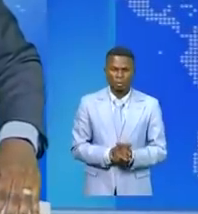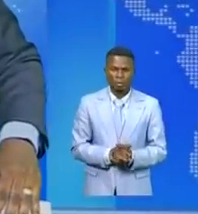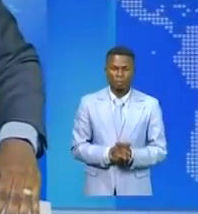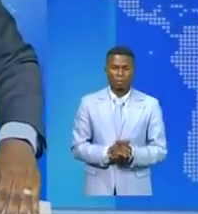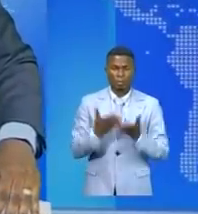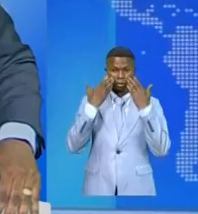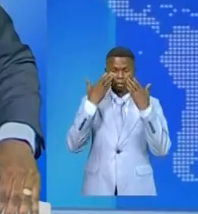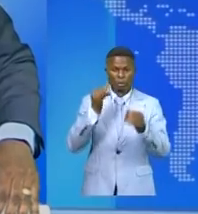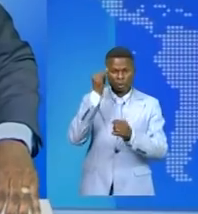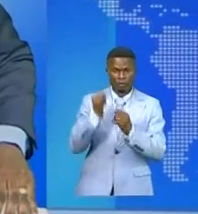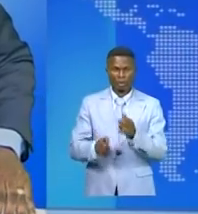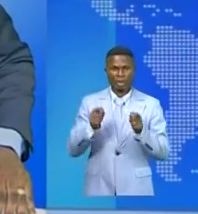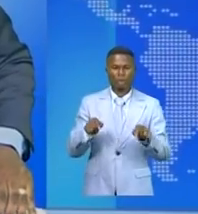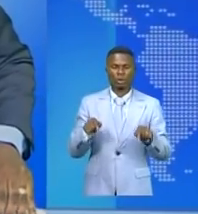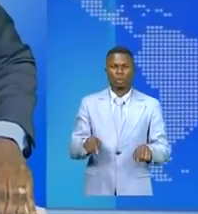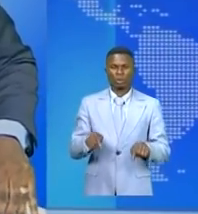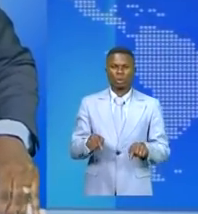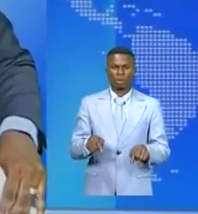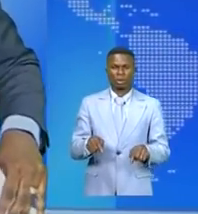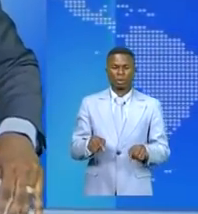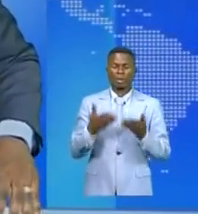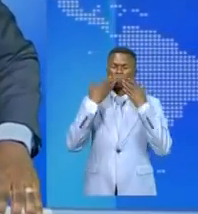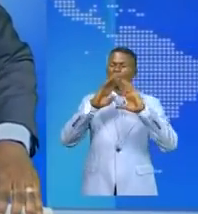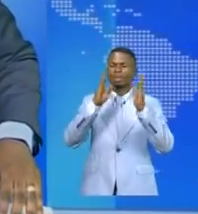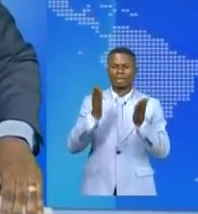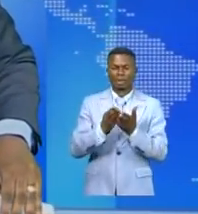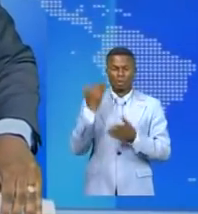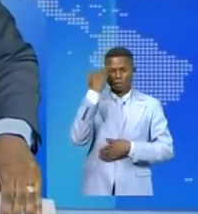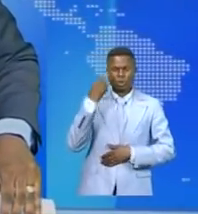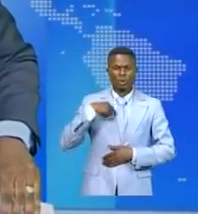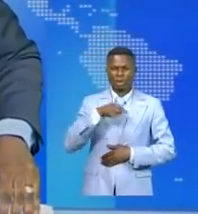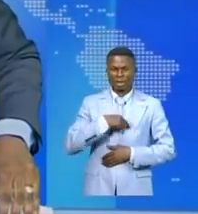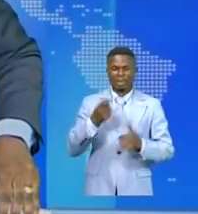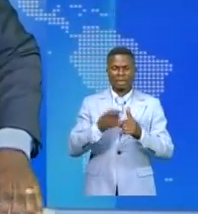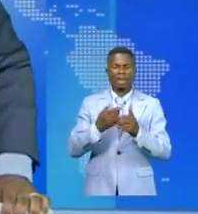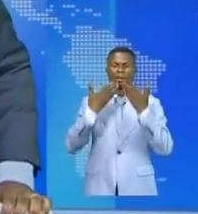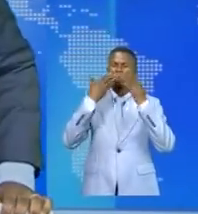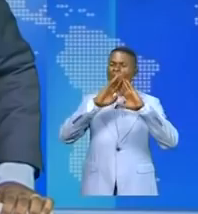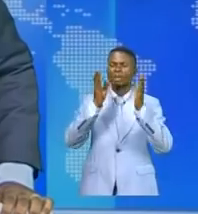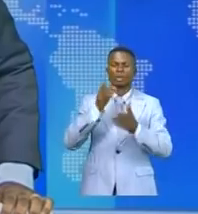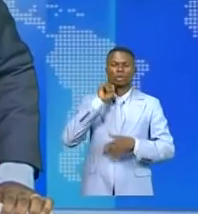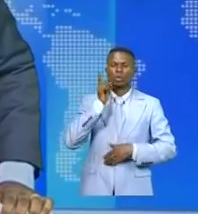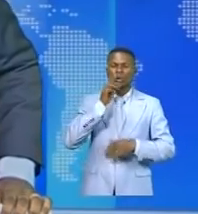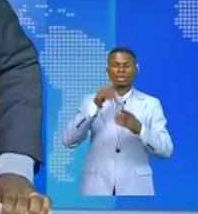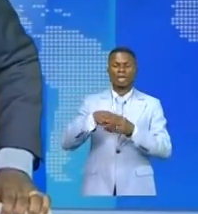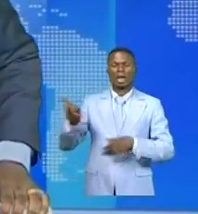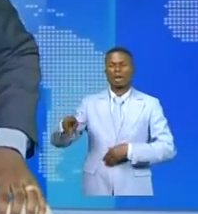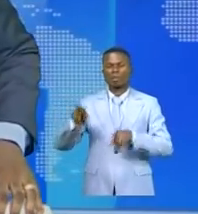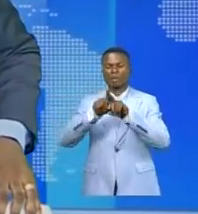Et voilà, c'est la fin de ce journal. Merci de l'avoir suivi et surtout merci à ceux-là qui nous ont suivis